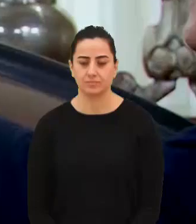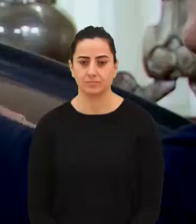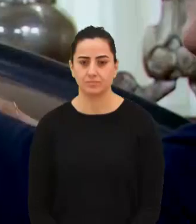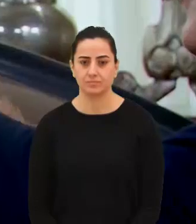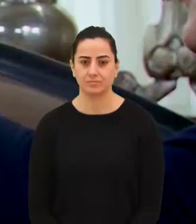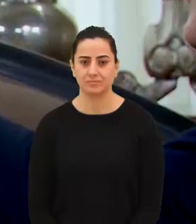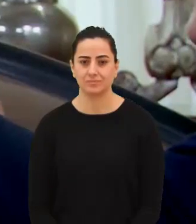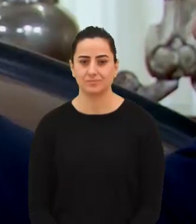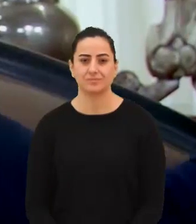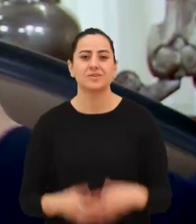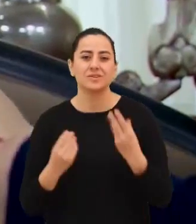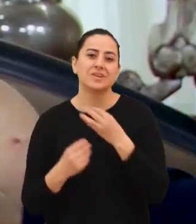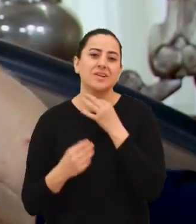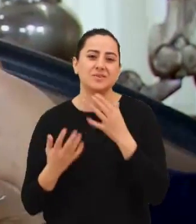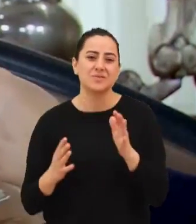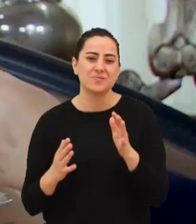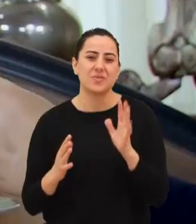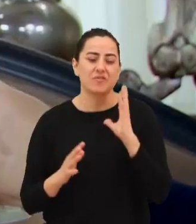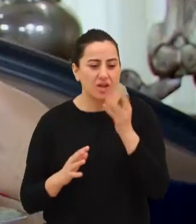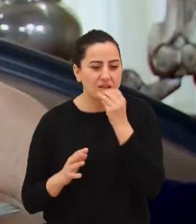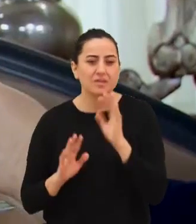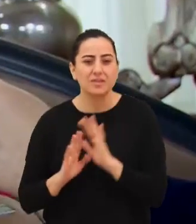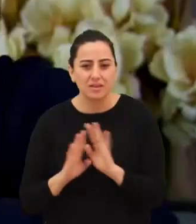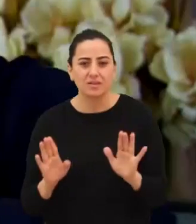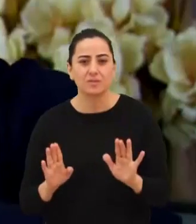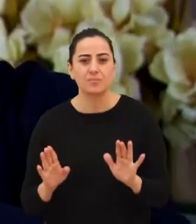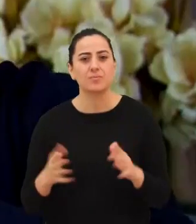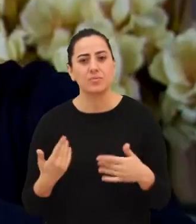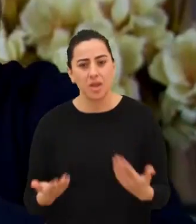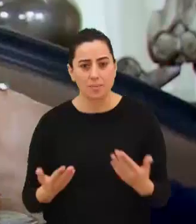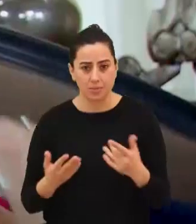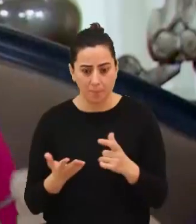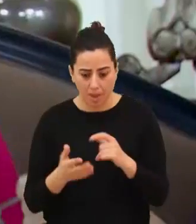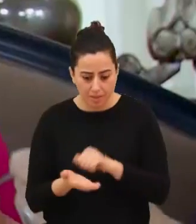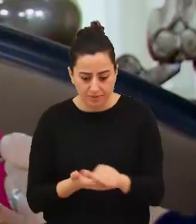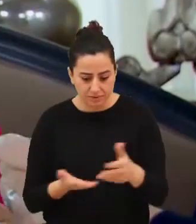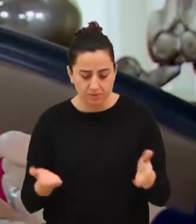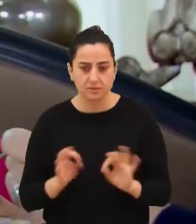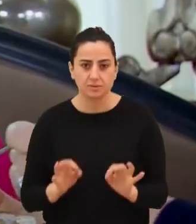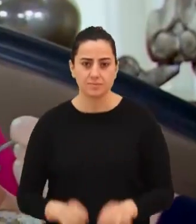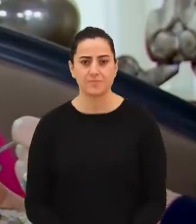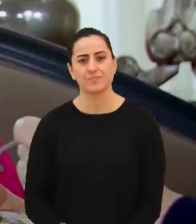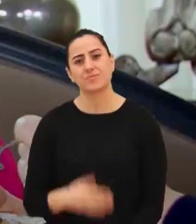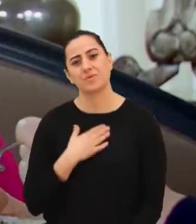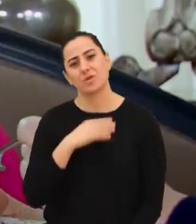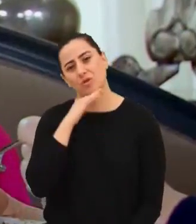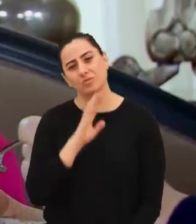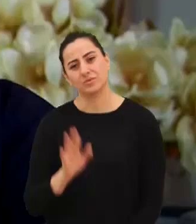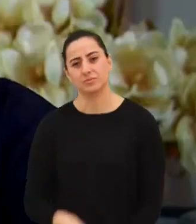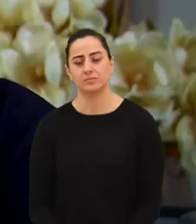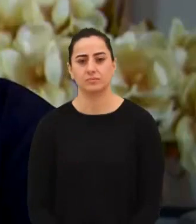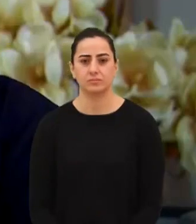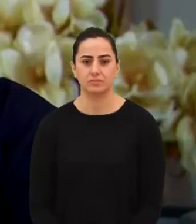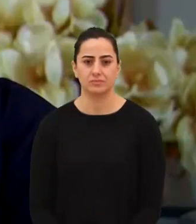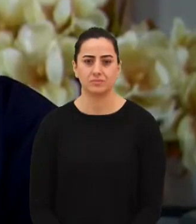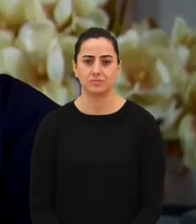hadi. Badrenciğim, çok teşekkür ederim ama yeterince yedim söylediğim gibi. Hem bakın tabaklarınızdakiler bitmek üzere zaten. Hadi, ne olur, ben doydum.